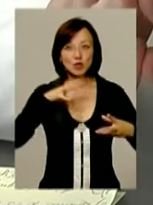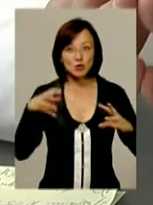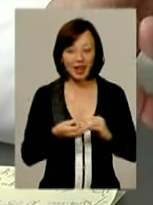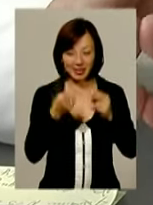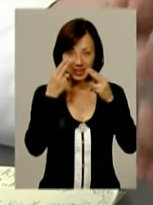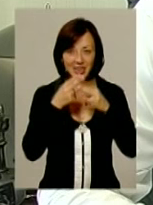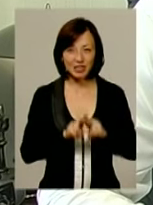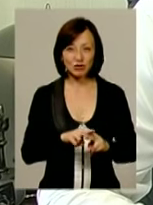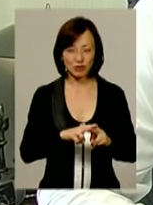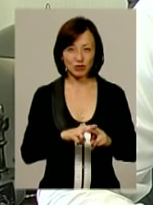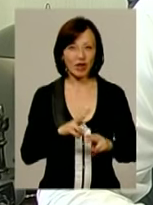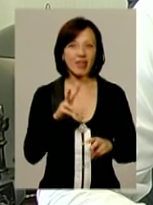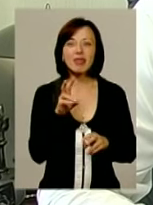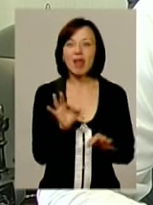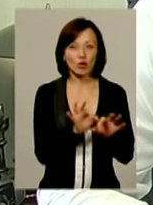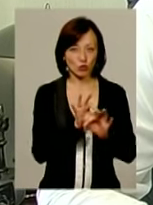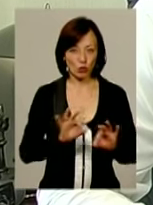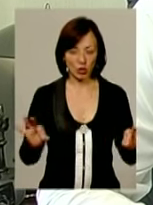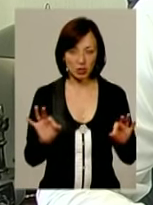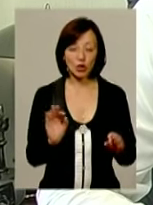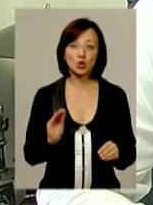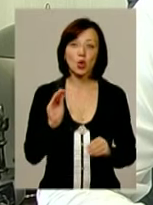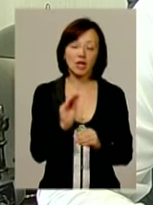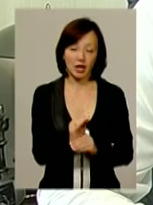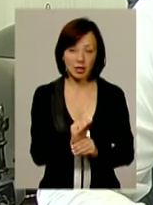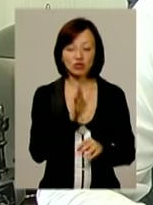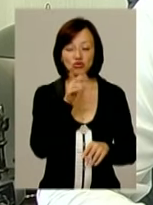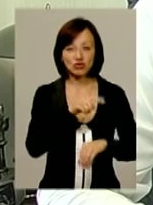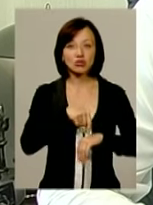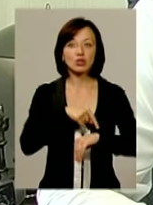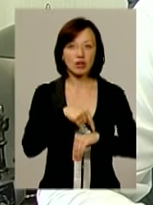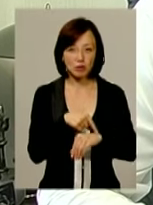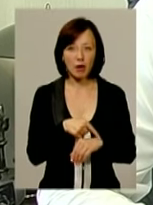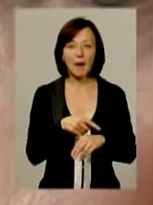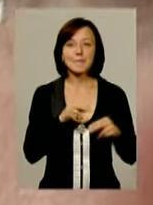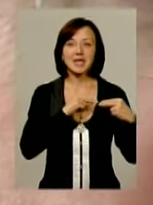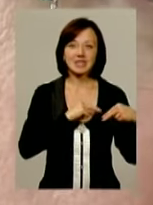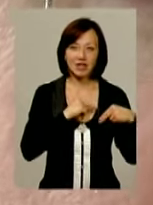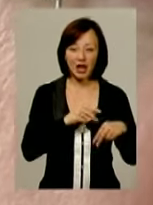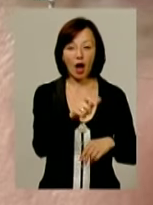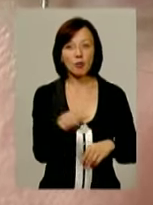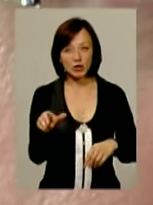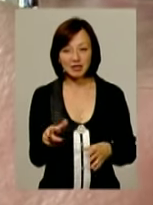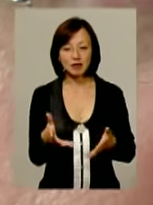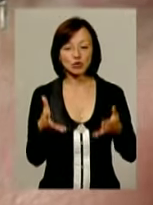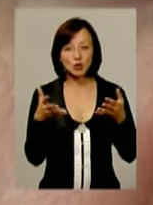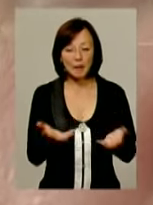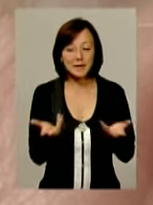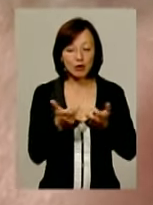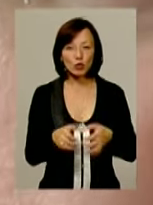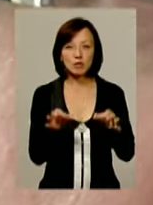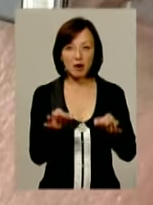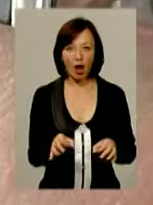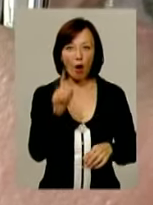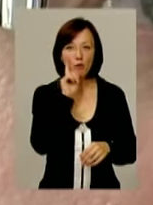технічної недосконалості, стверджує Віталій Рейда. І додає, з часом газівники і абоненти все з'ясують і підрахують правильно. А поки